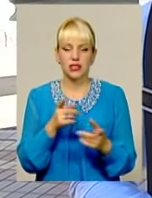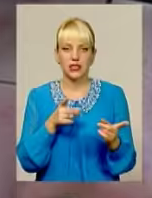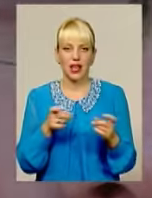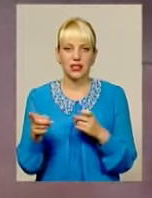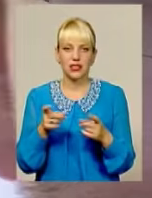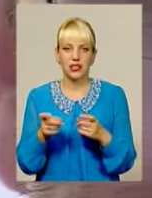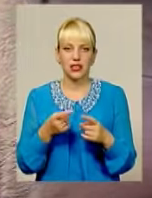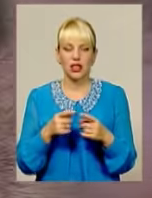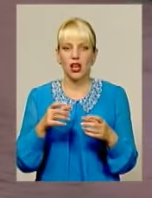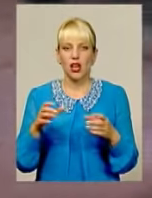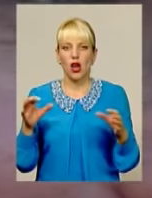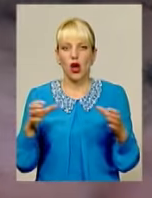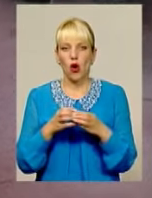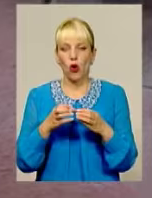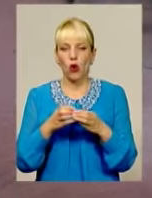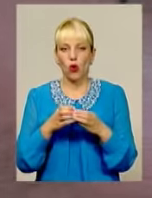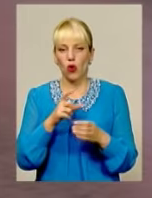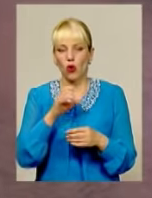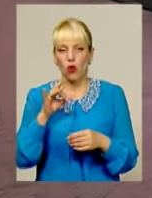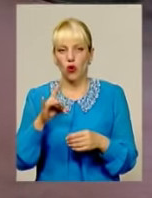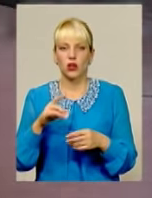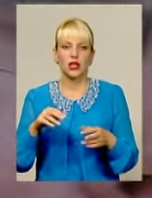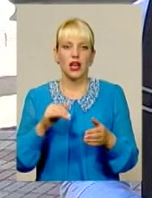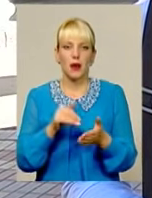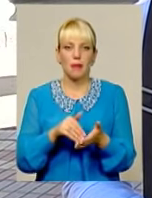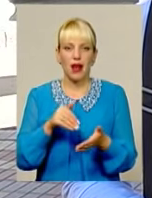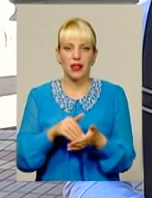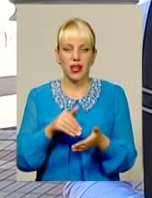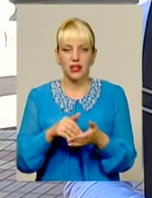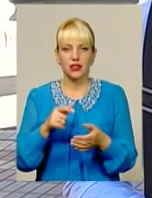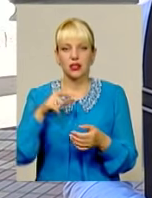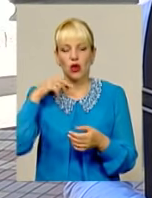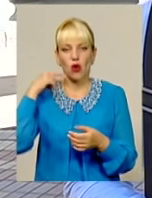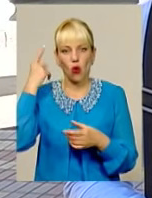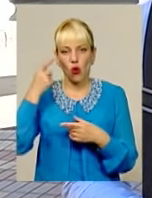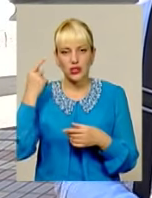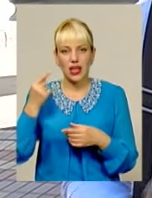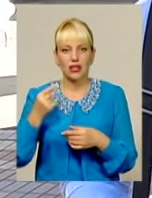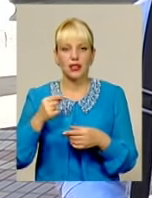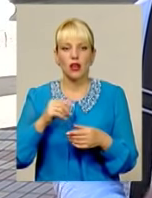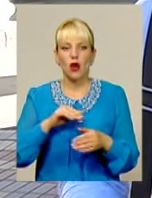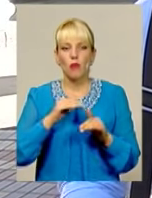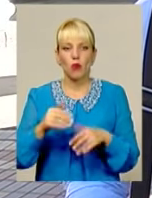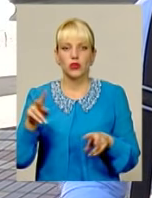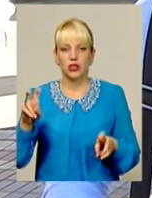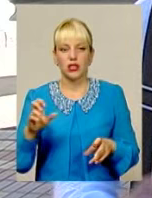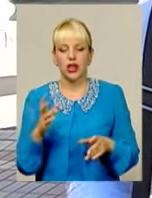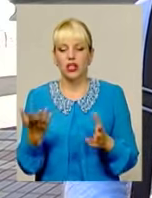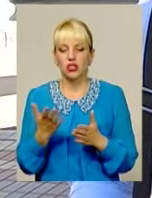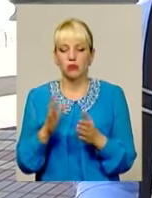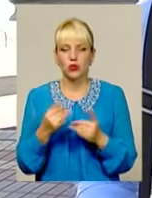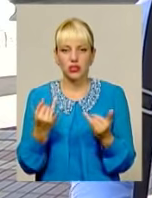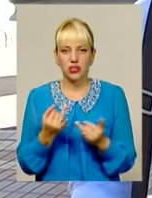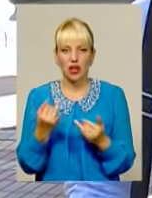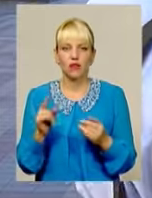оркестр, хор і балет козаків Поділля. Чим цікава ця постановка, вона буде адаптована, це сучасна така постановка, під